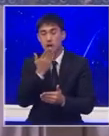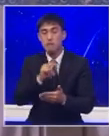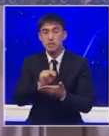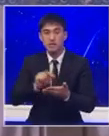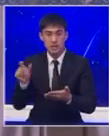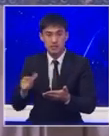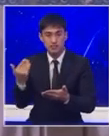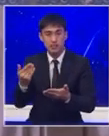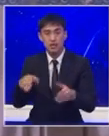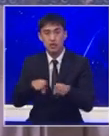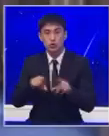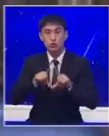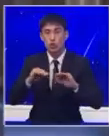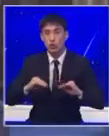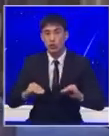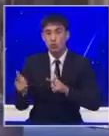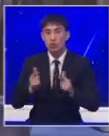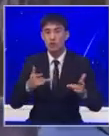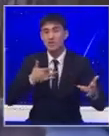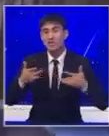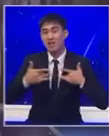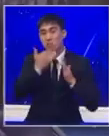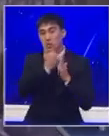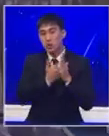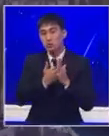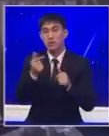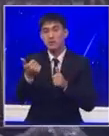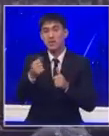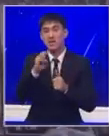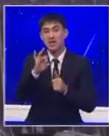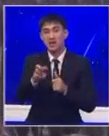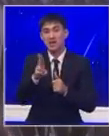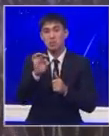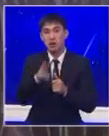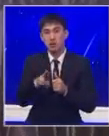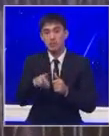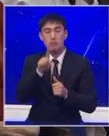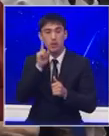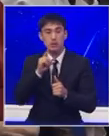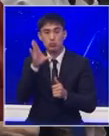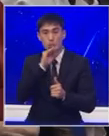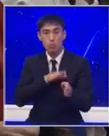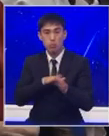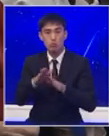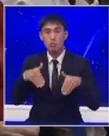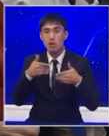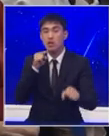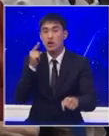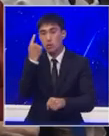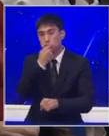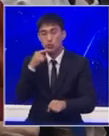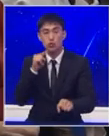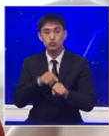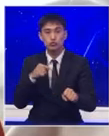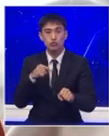писателя. Также школьники подготовили театральную постановку по пьесе «Генлик Кебек». Молодым людям удалось полностью передать эмоциональный